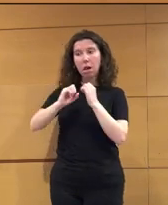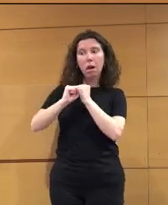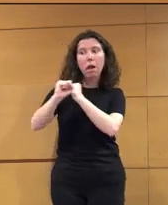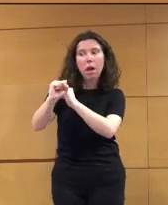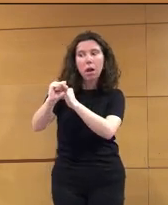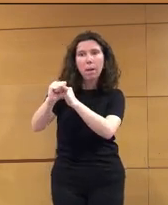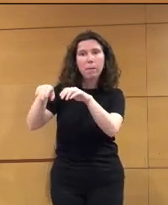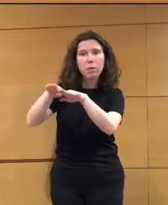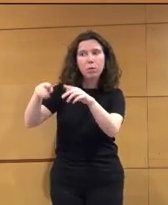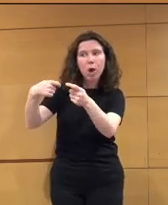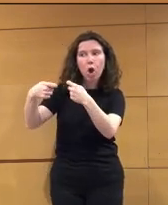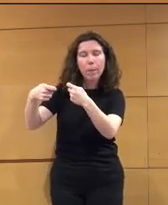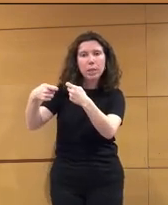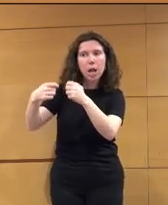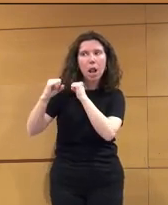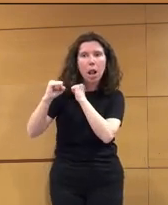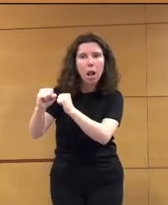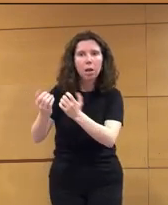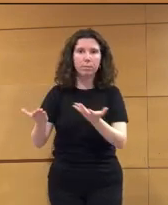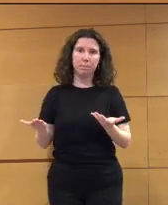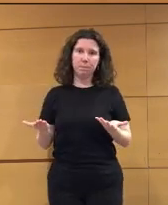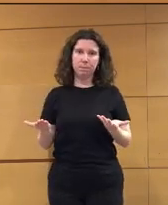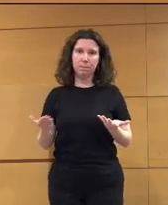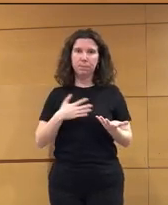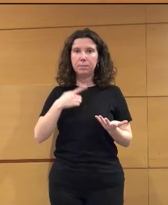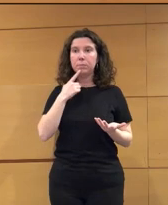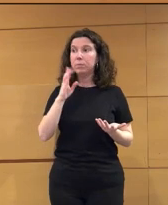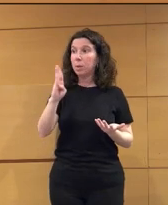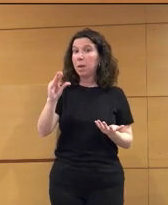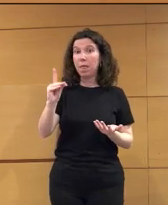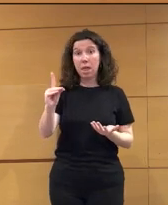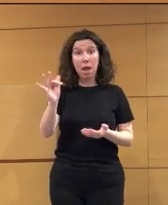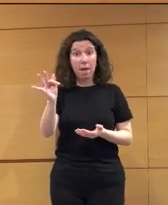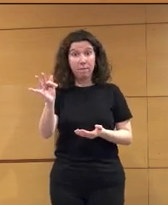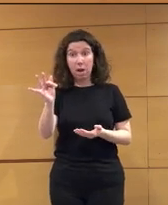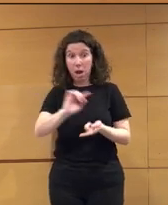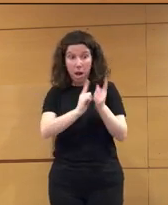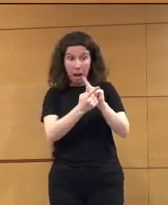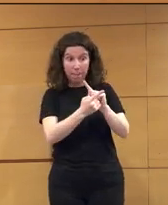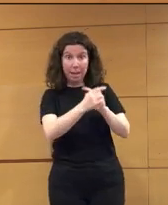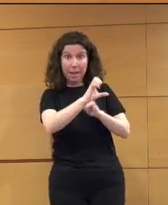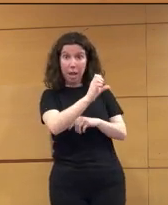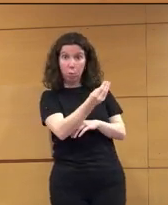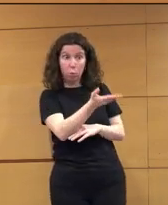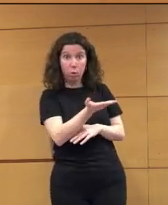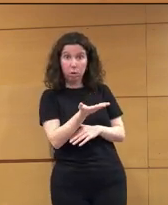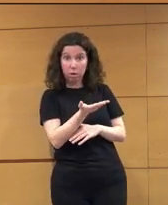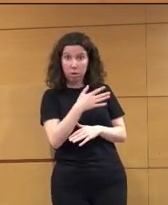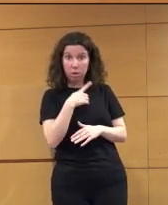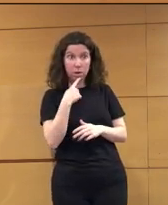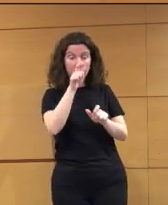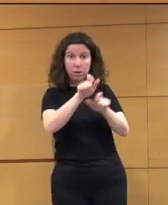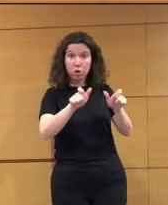comercial. Per tant, tenim, no? En comptes de fer un PDF, per què no fem un EPUB que les persones amb